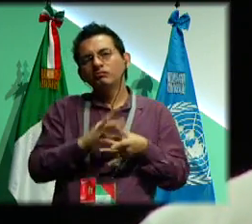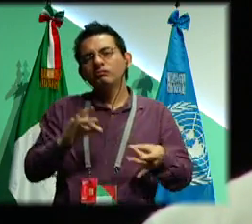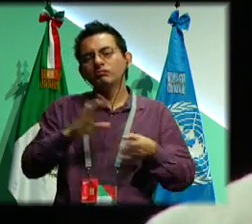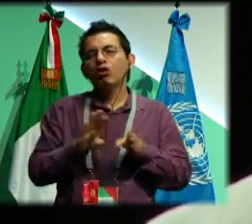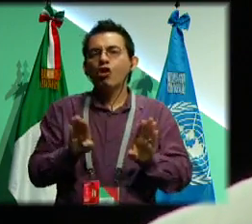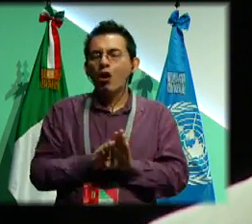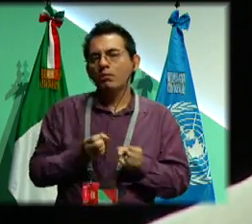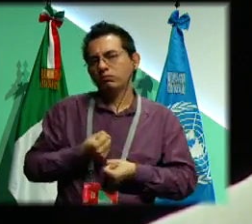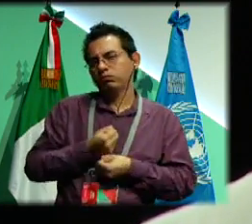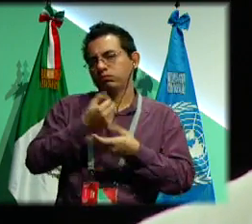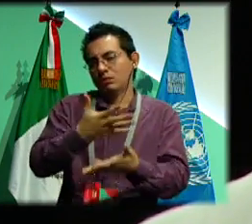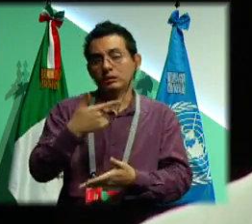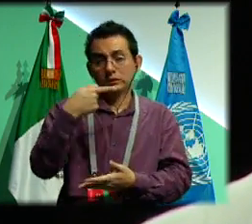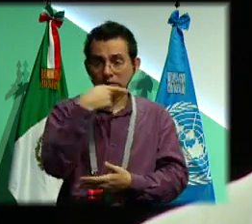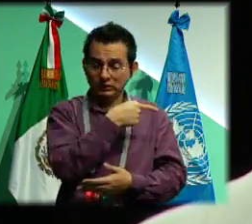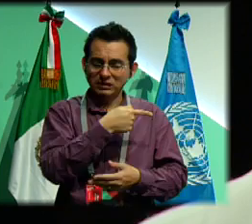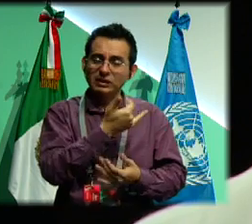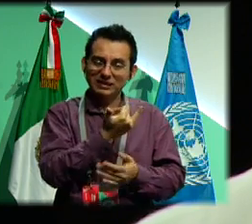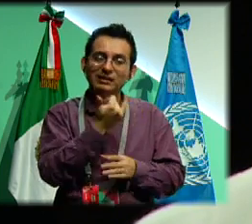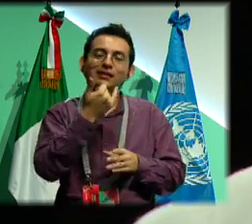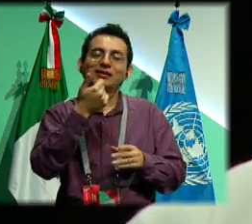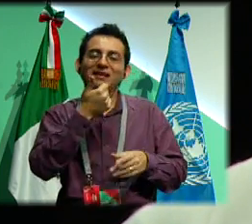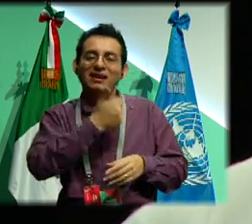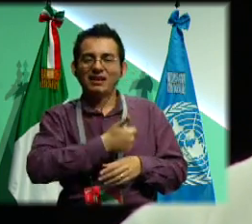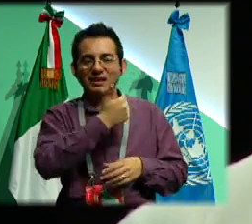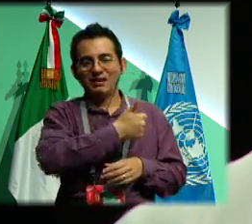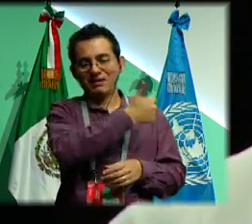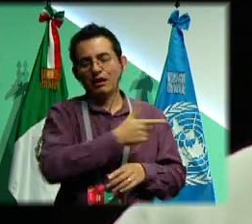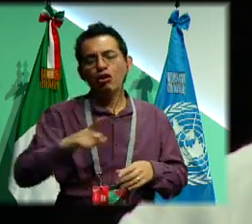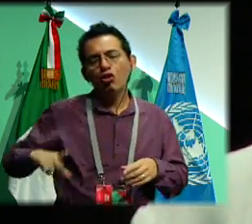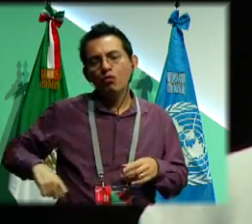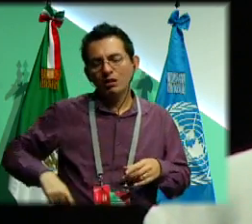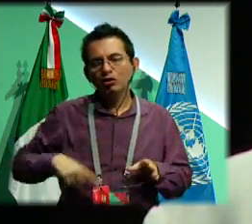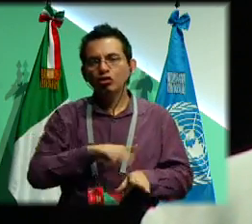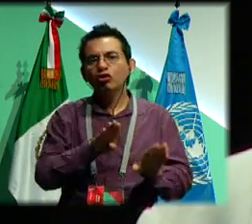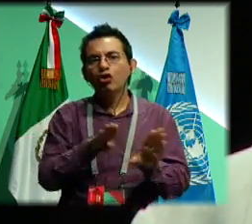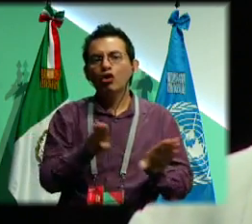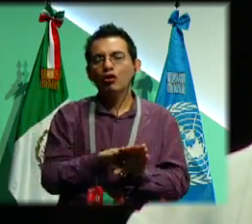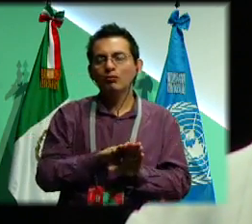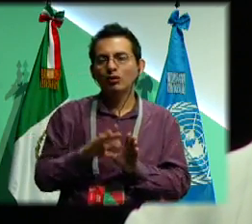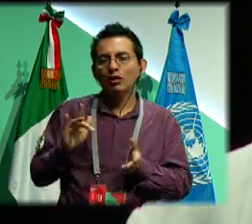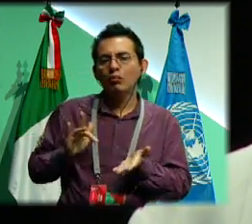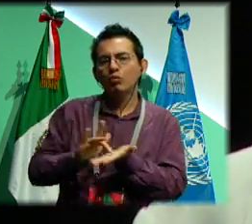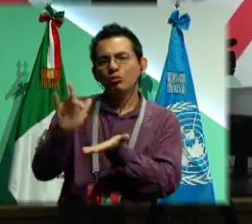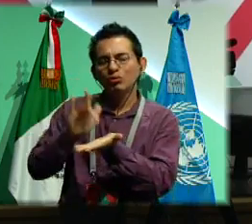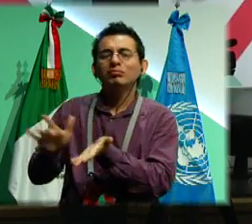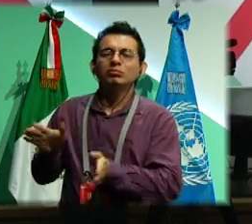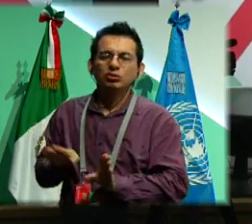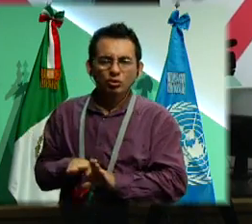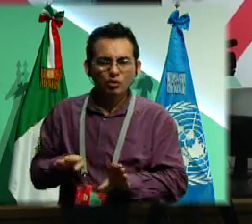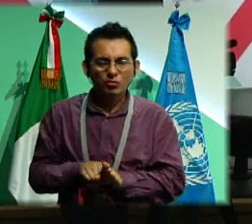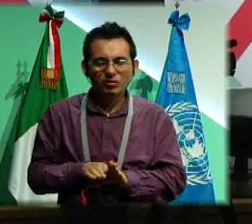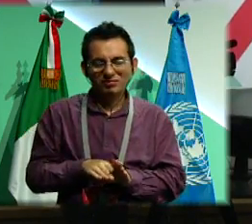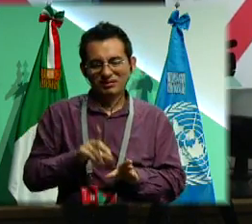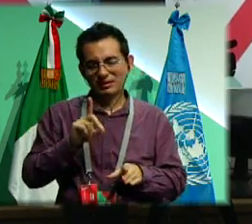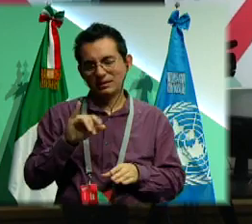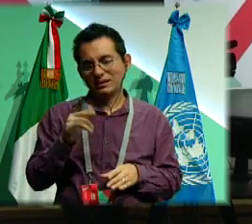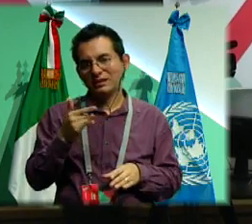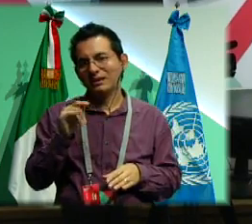la gouvernance de l'Internet sur la base de sur une base multipartite, comment peut-elle aider